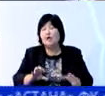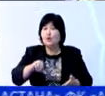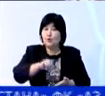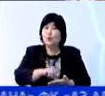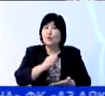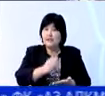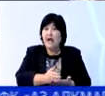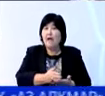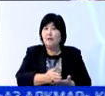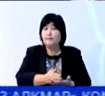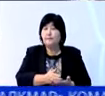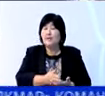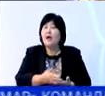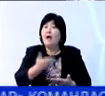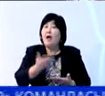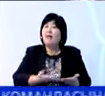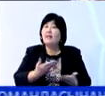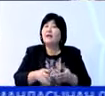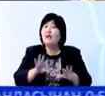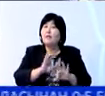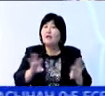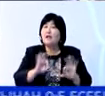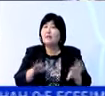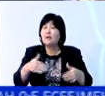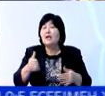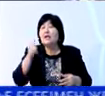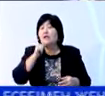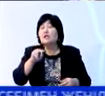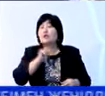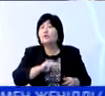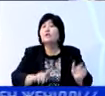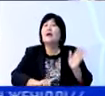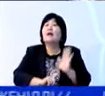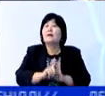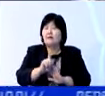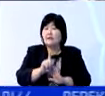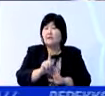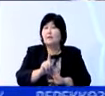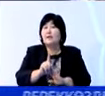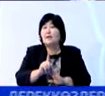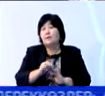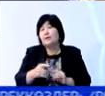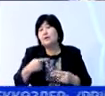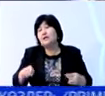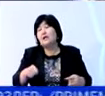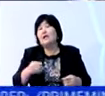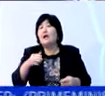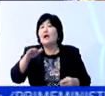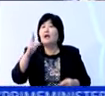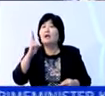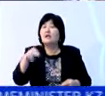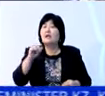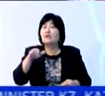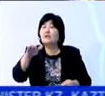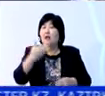тұрғысында анықтамаларды беріп, ертен жұмысқа кіріп, мына микрокредит алып жатыр екен, малдар алып